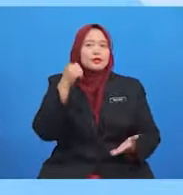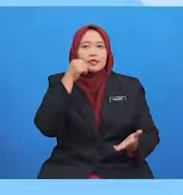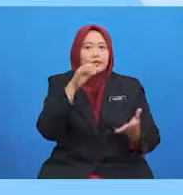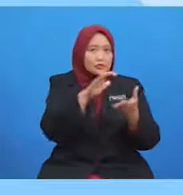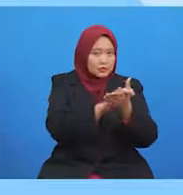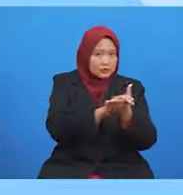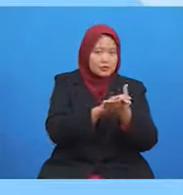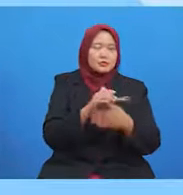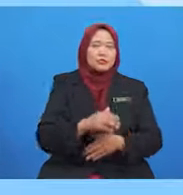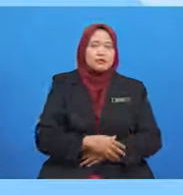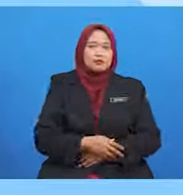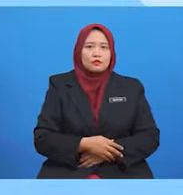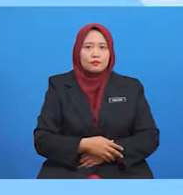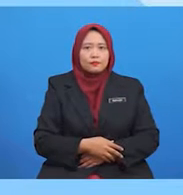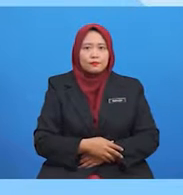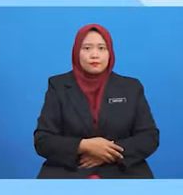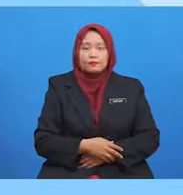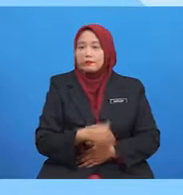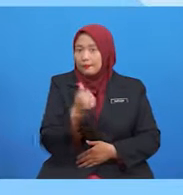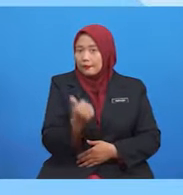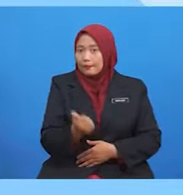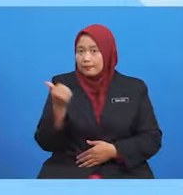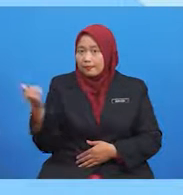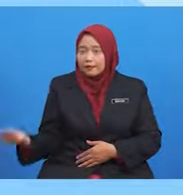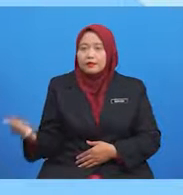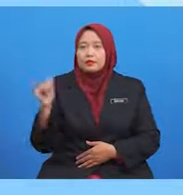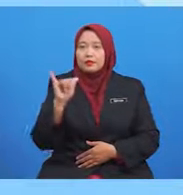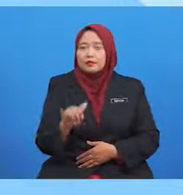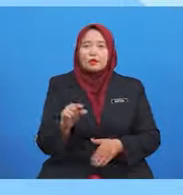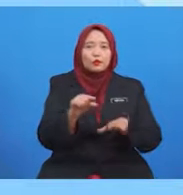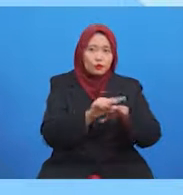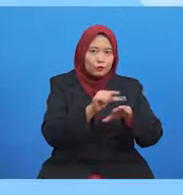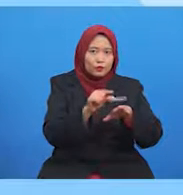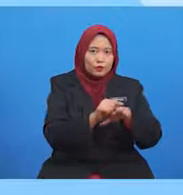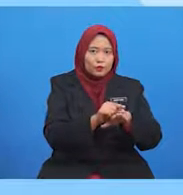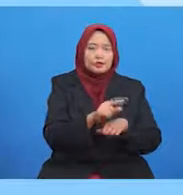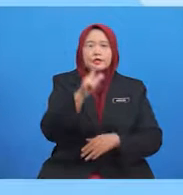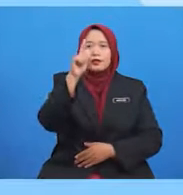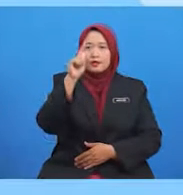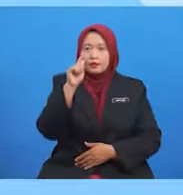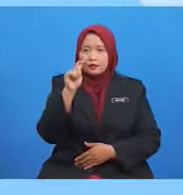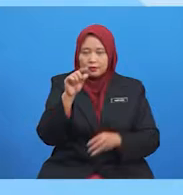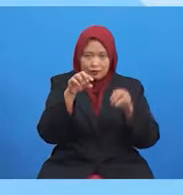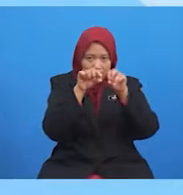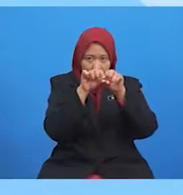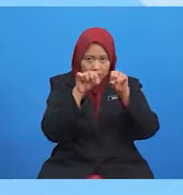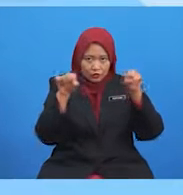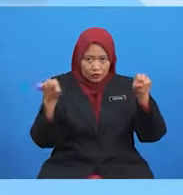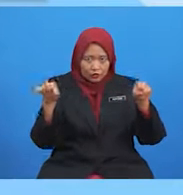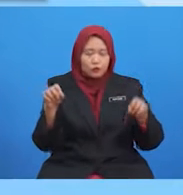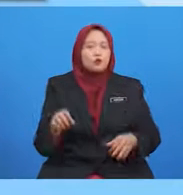Dan alat yang digunakan oleh beliau iaitu tiup sinar X.